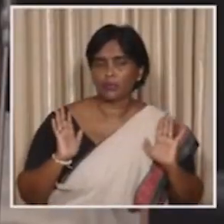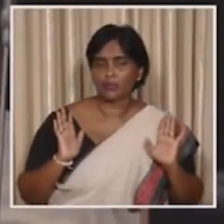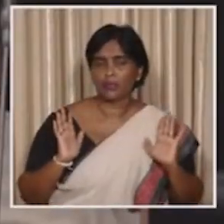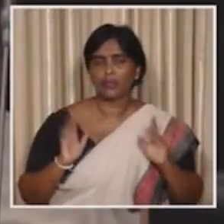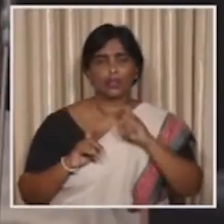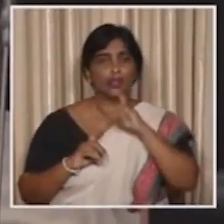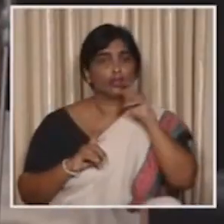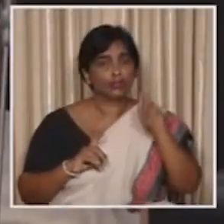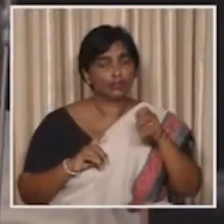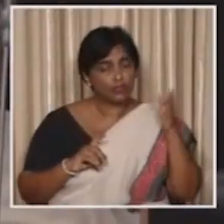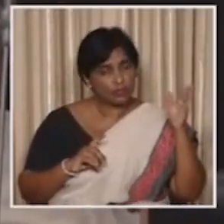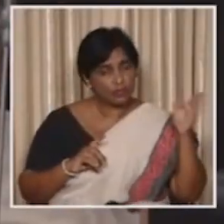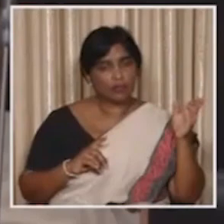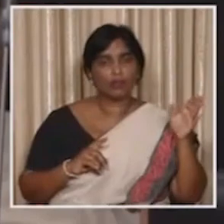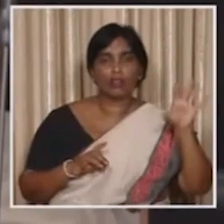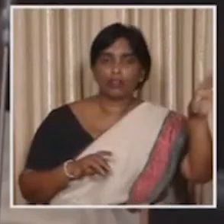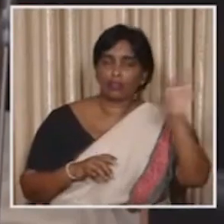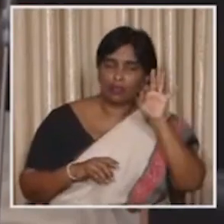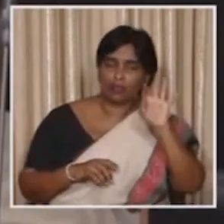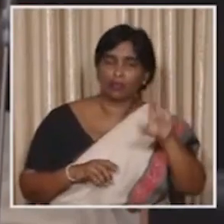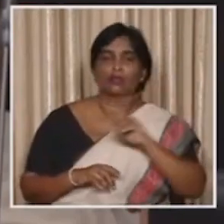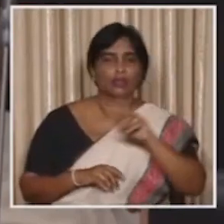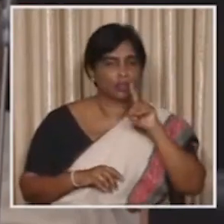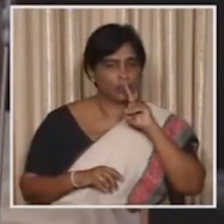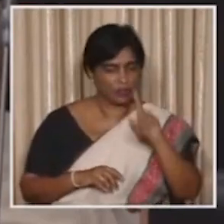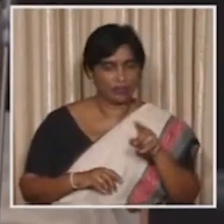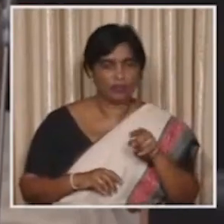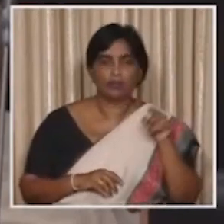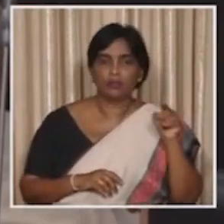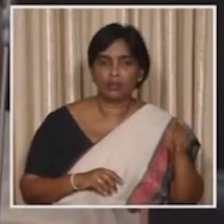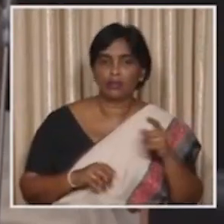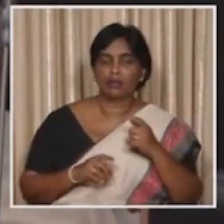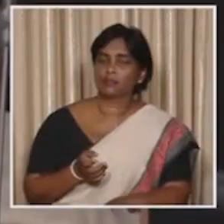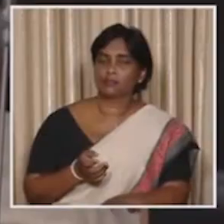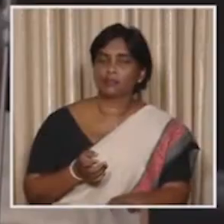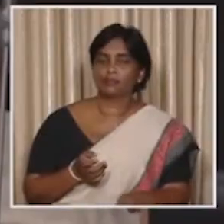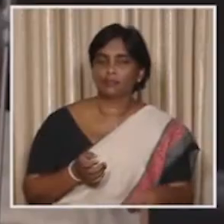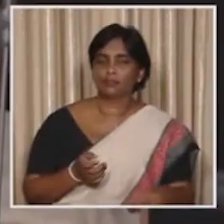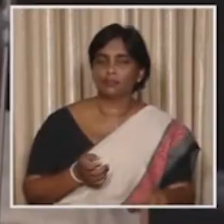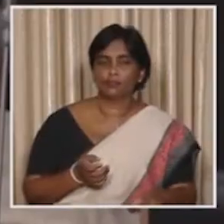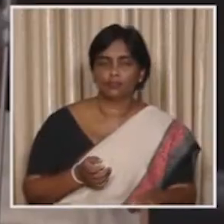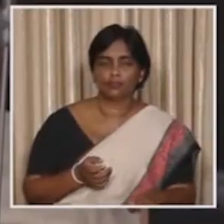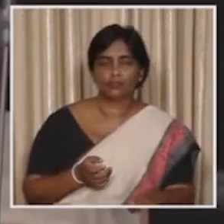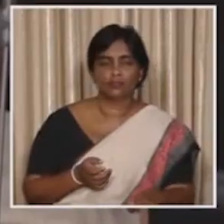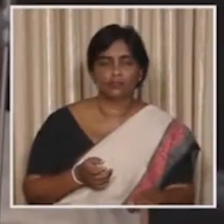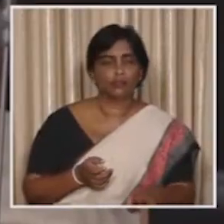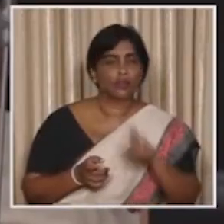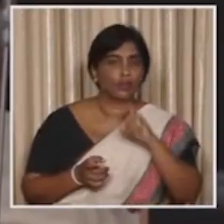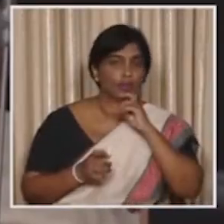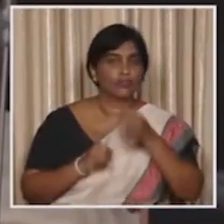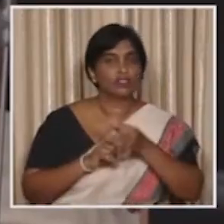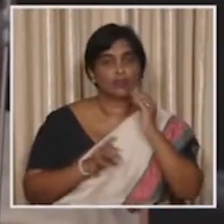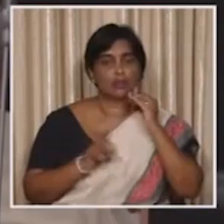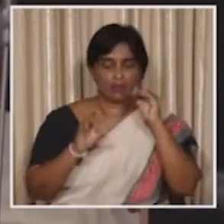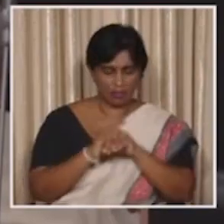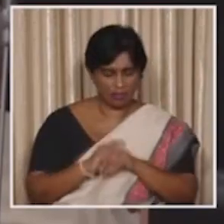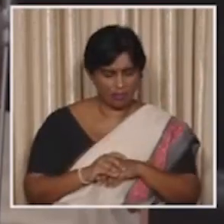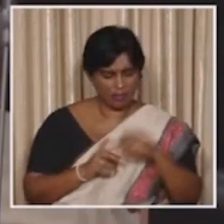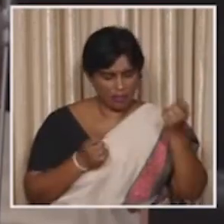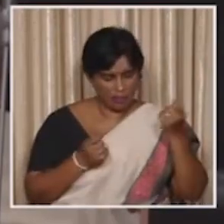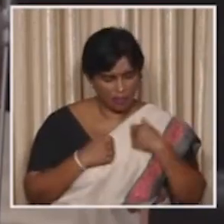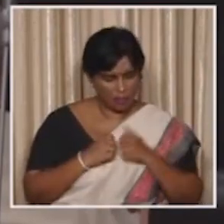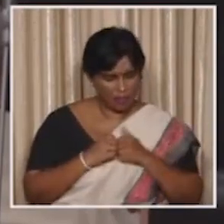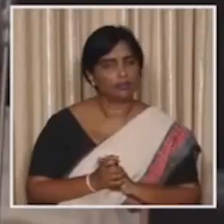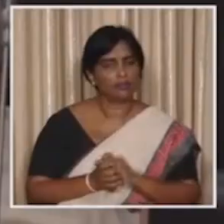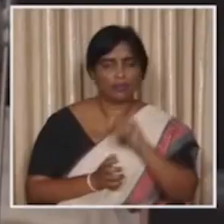අග්‍ර විනිශ්චයකාරතුමා එතුමා තෝරලා ඊළඟට කිව්වා මේ රාජකරුණව අභියාචනය කරන්නේ සභාපති කරන්න කියති මං ඒකයි